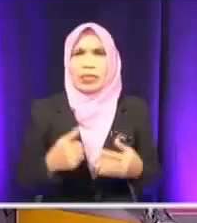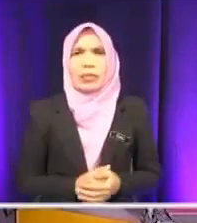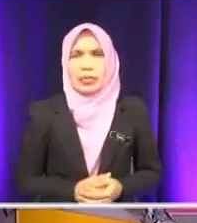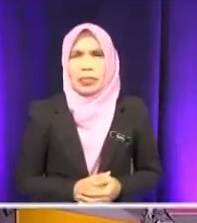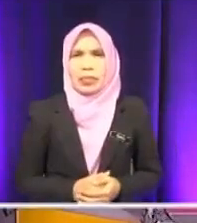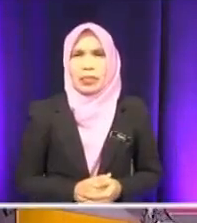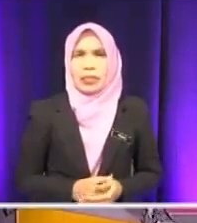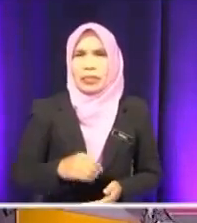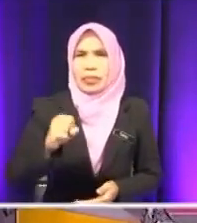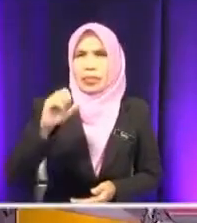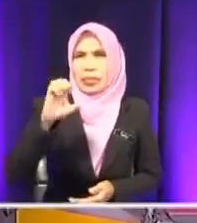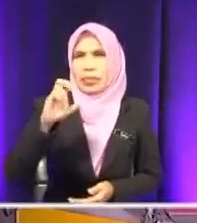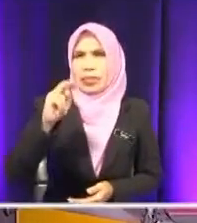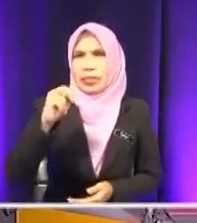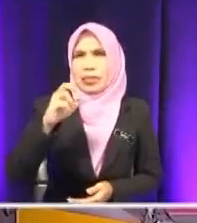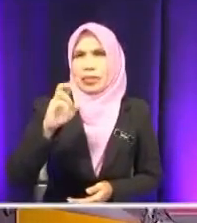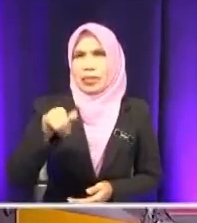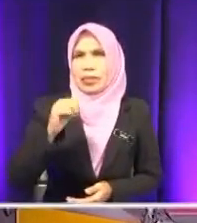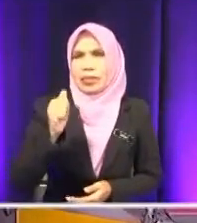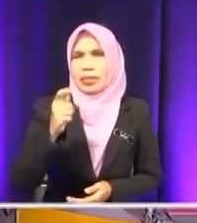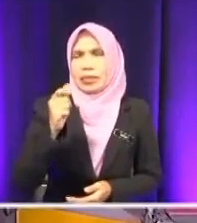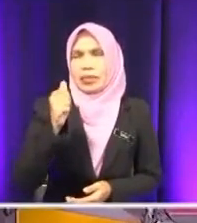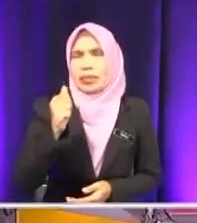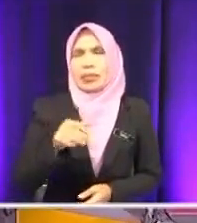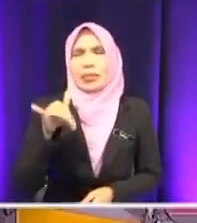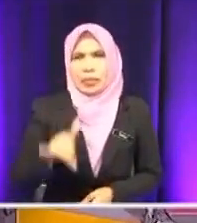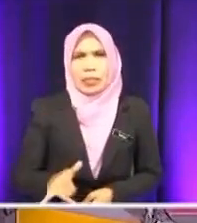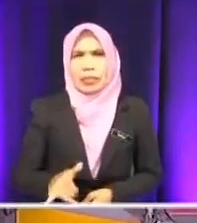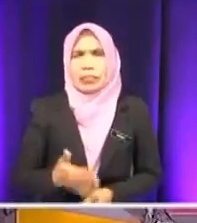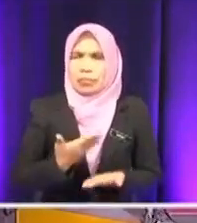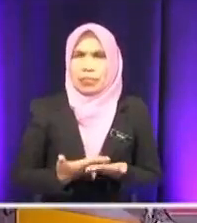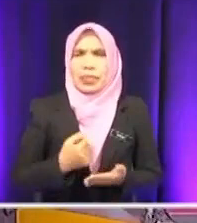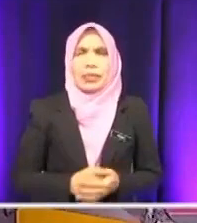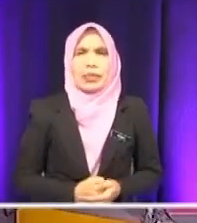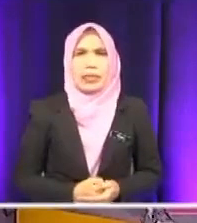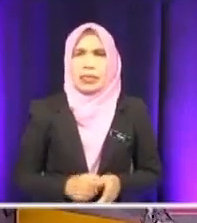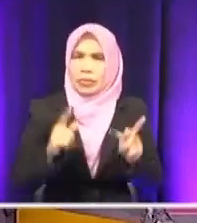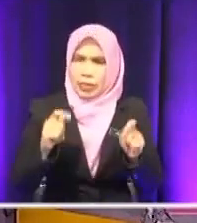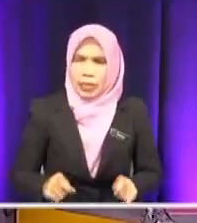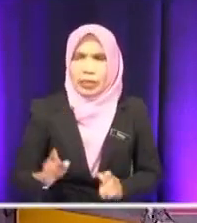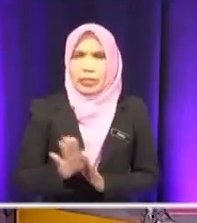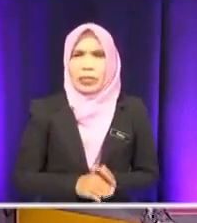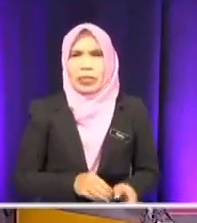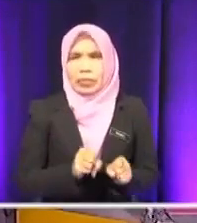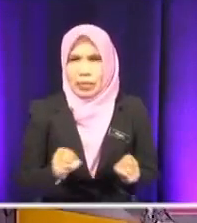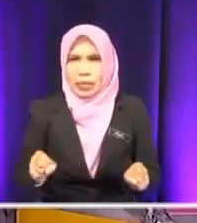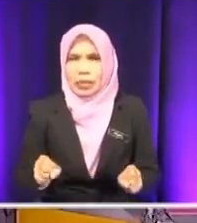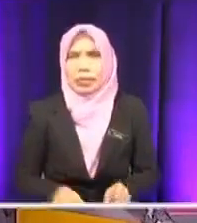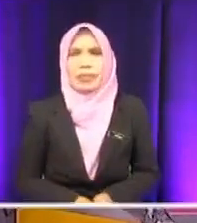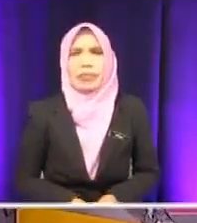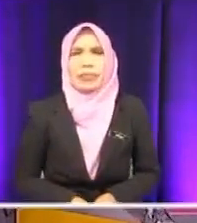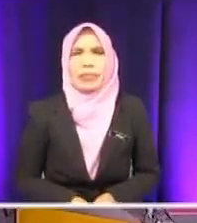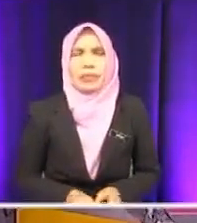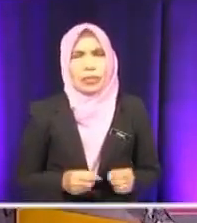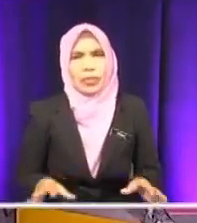pemeriksaan untuk ada senjata yang bagus calung-calon meski bersedia dengan nota-nota maksudnya cari